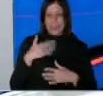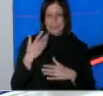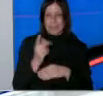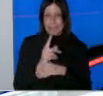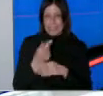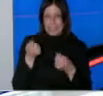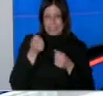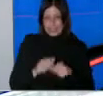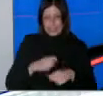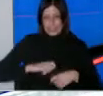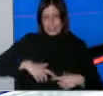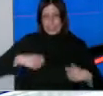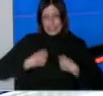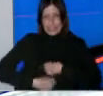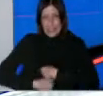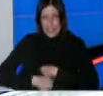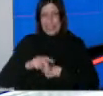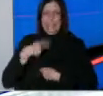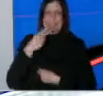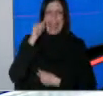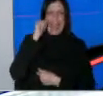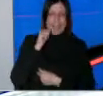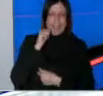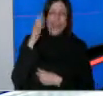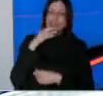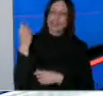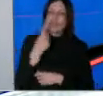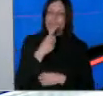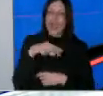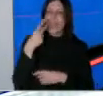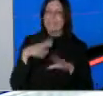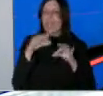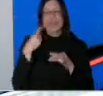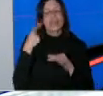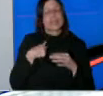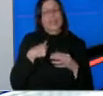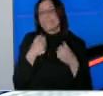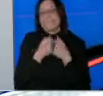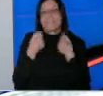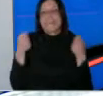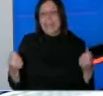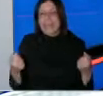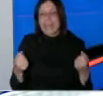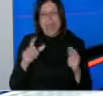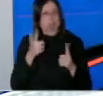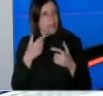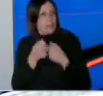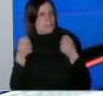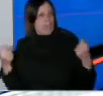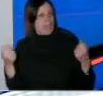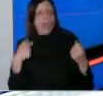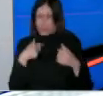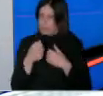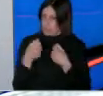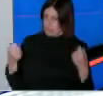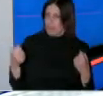לבן, ואתה תשאר עם הסגול שלך, אנחנו נתחיל, כי עוד שבוע יש בחירות. אני לא יודע מה איתך, אני במתח. למה אתה במתח? אני איתך למדתי במתח,